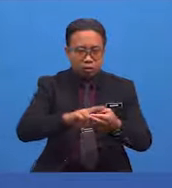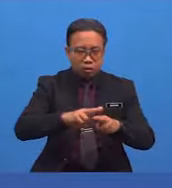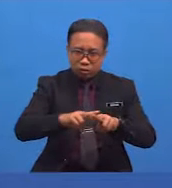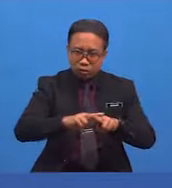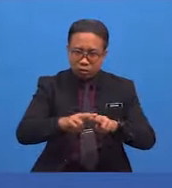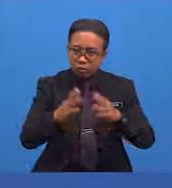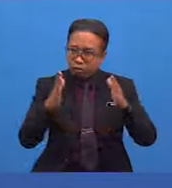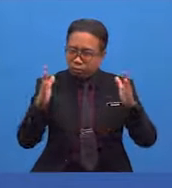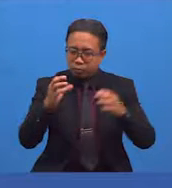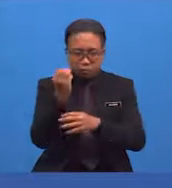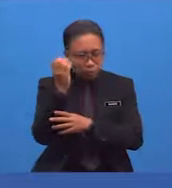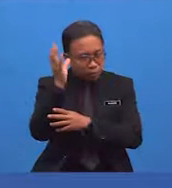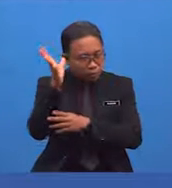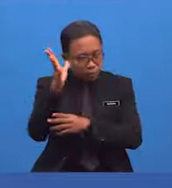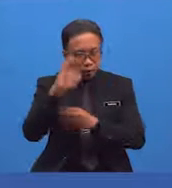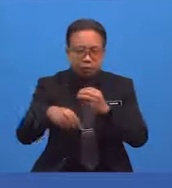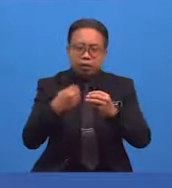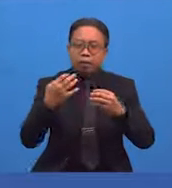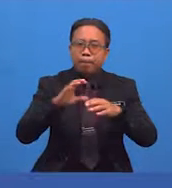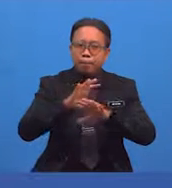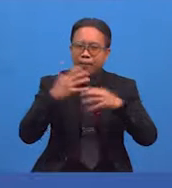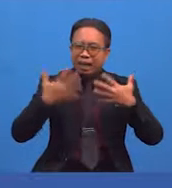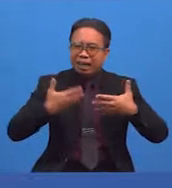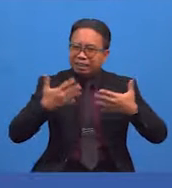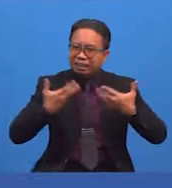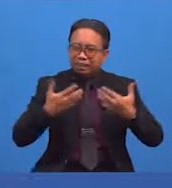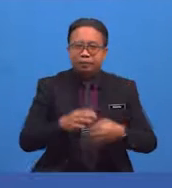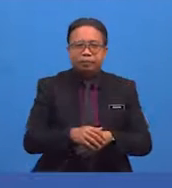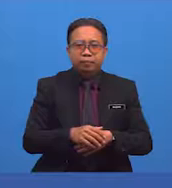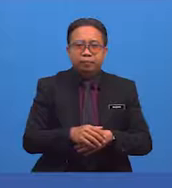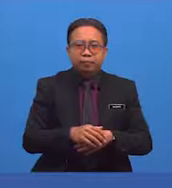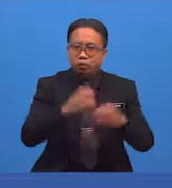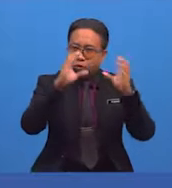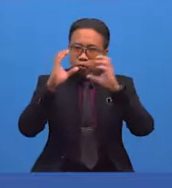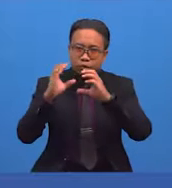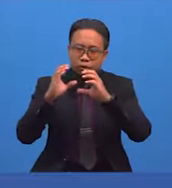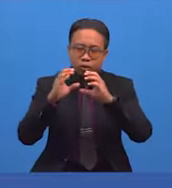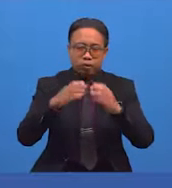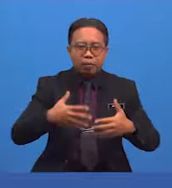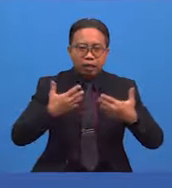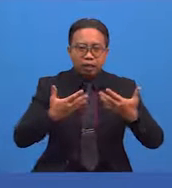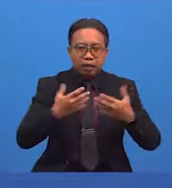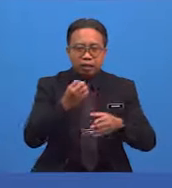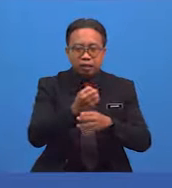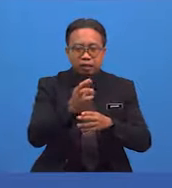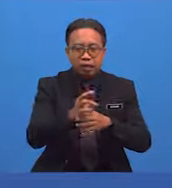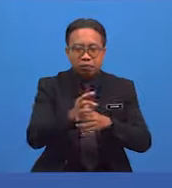semasa cuaca panas bagi mengelakkan landasan membengkok atau